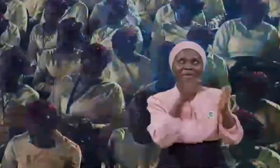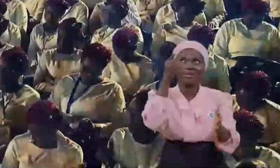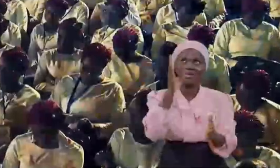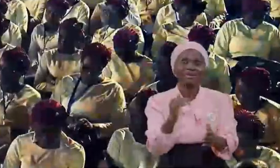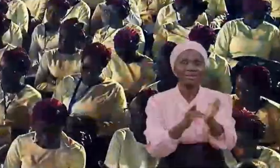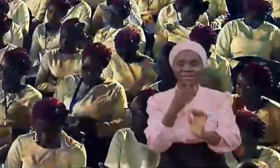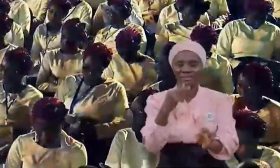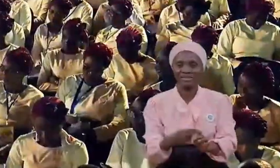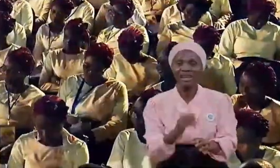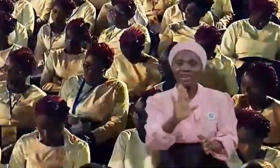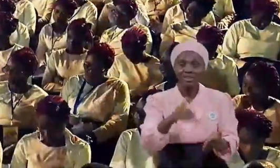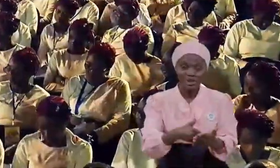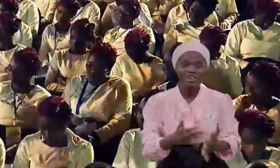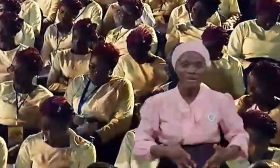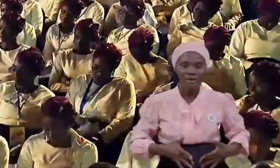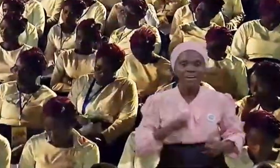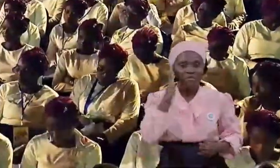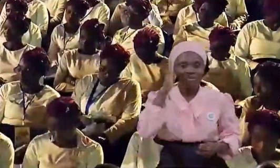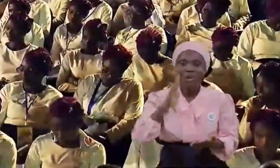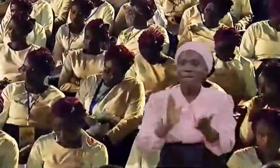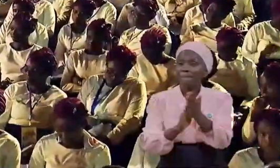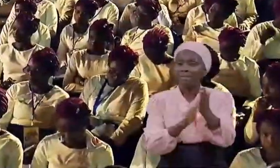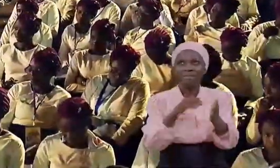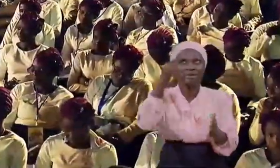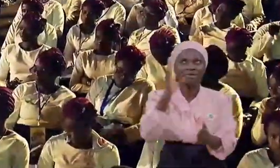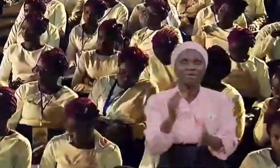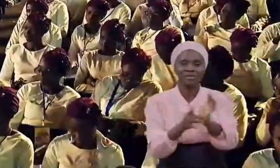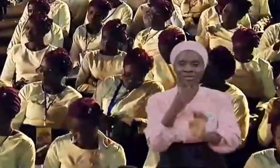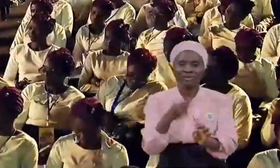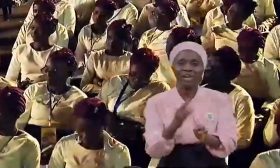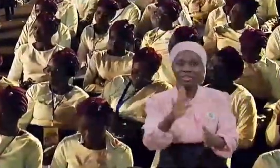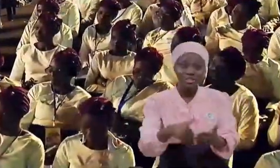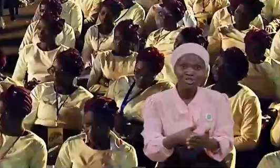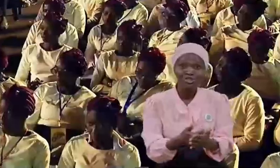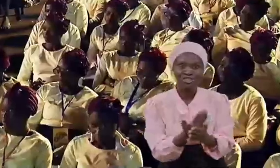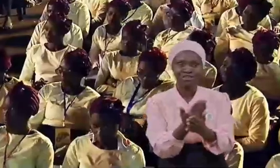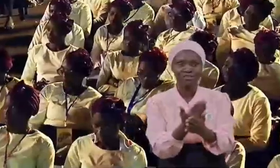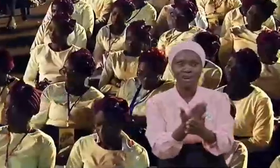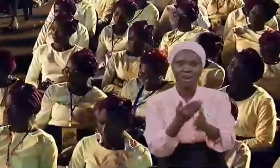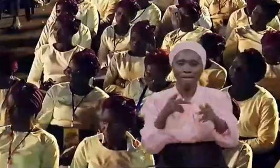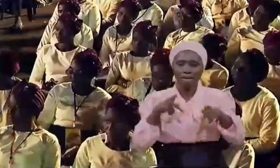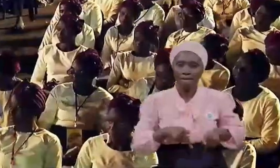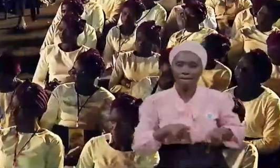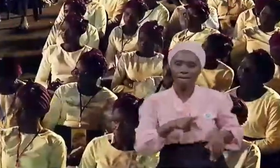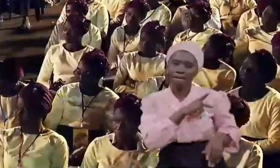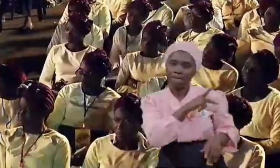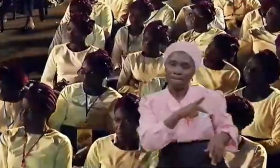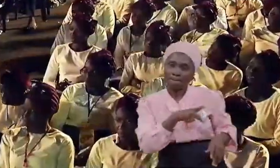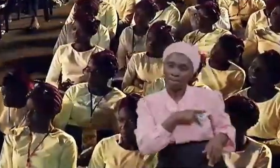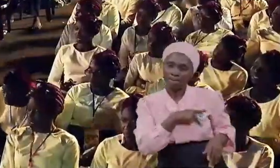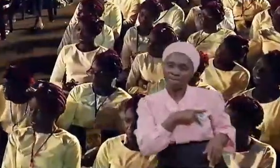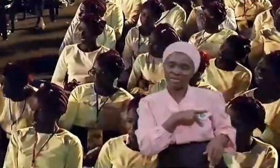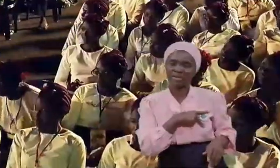Dieu. Ta nouvelle personnalité, ta position, ta nouvelle position va glorifier Dieu au nom